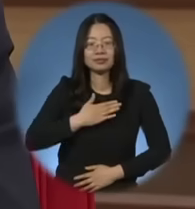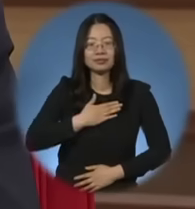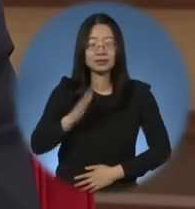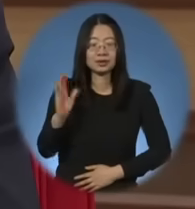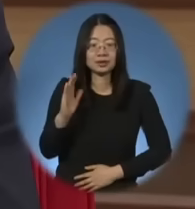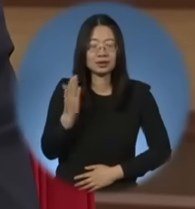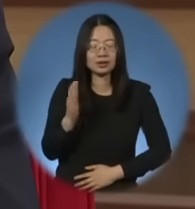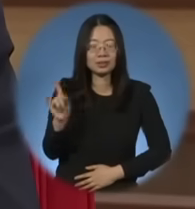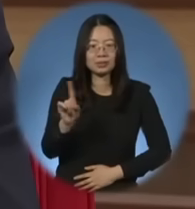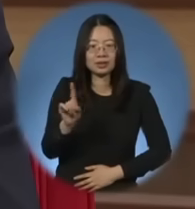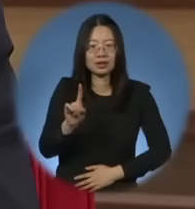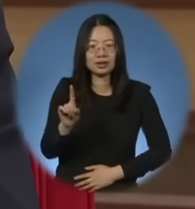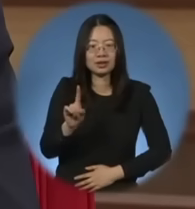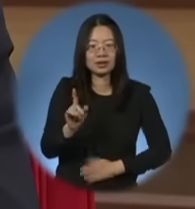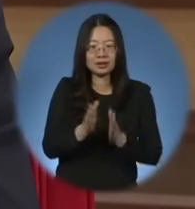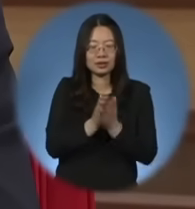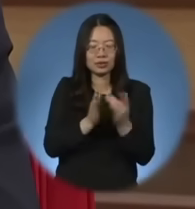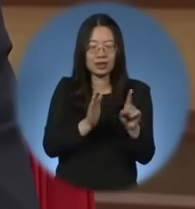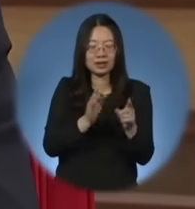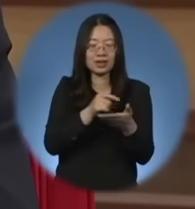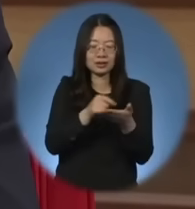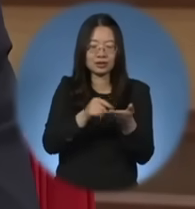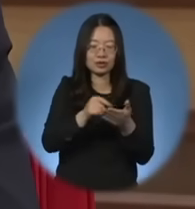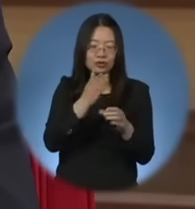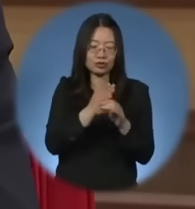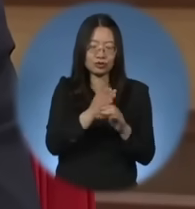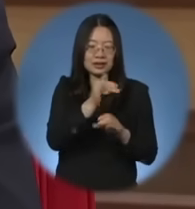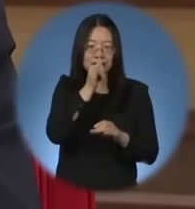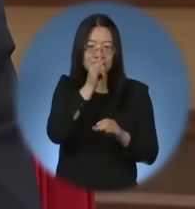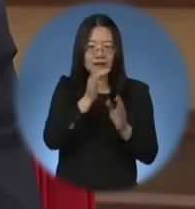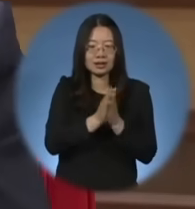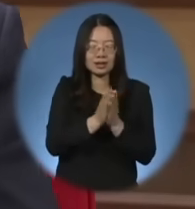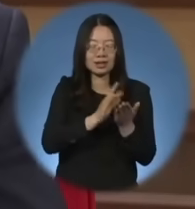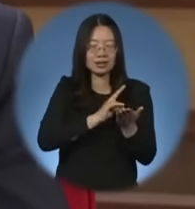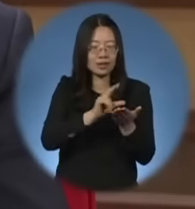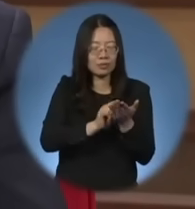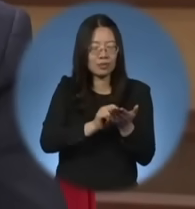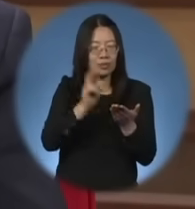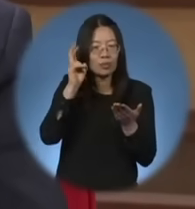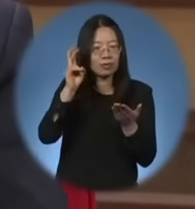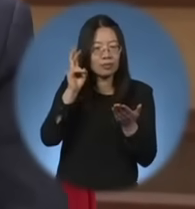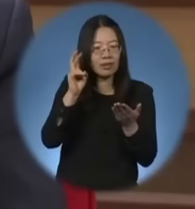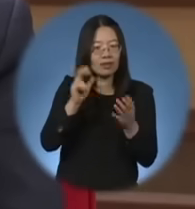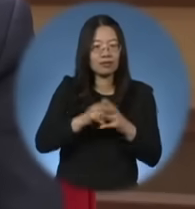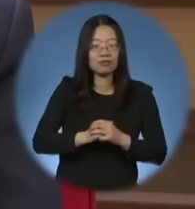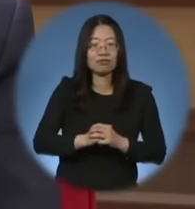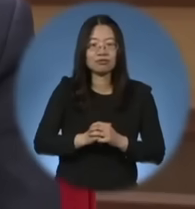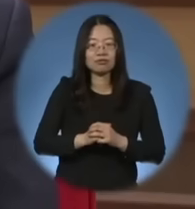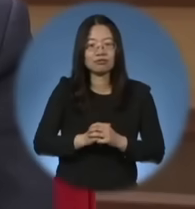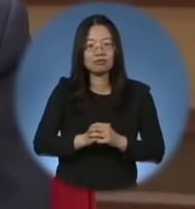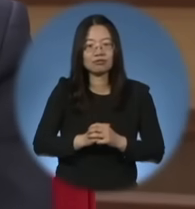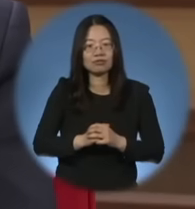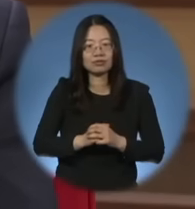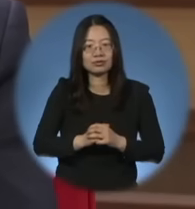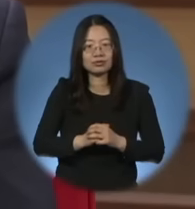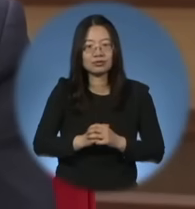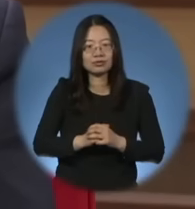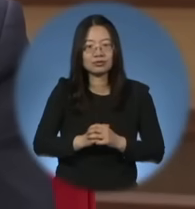최 최근에 제가 책도 하나 쓰고 있습니다네 그 책은 제목은 아마 아